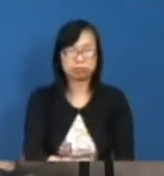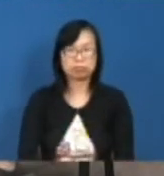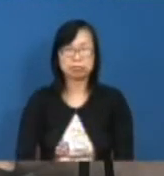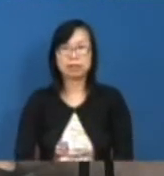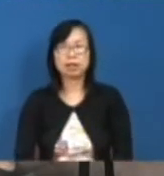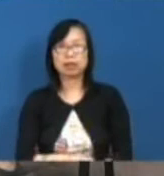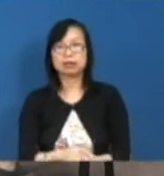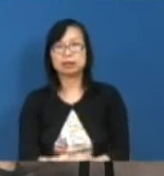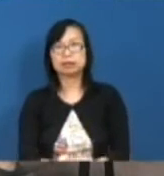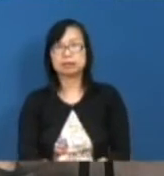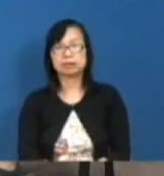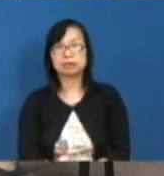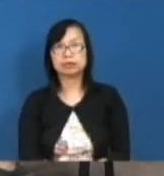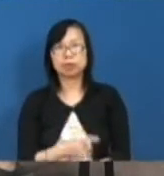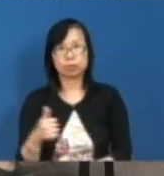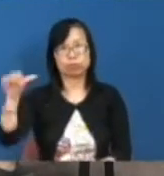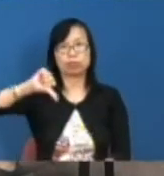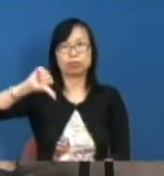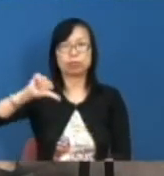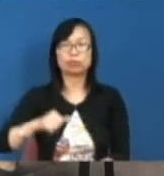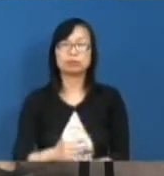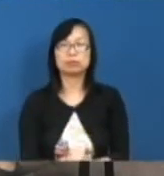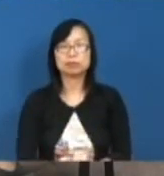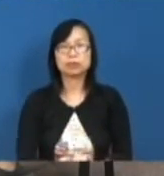除鞑虏啫？你輸咗咯，